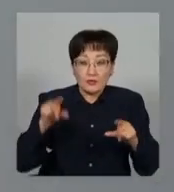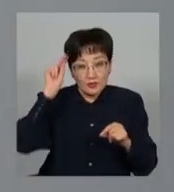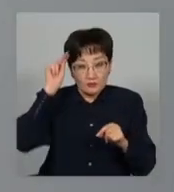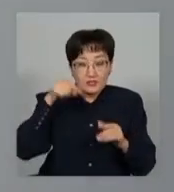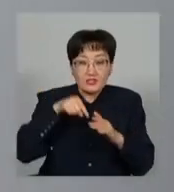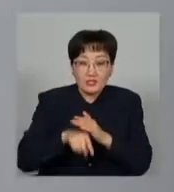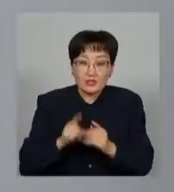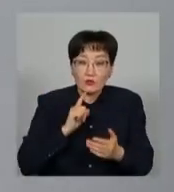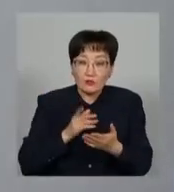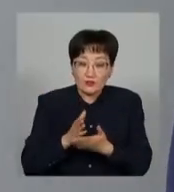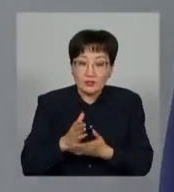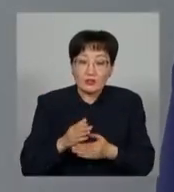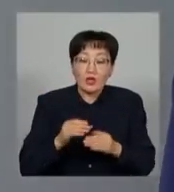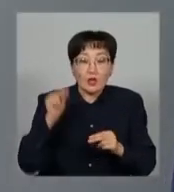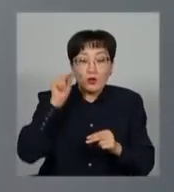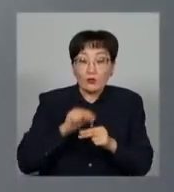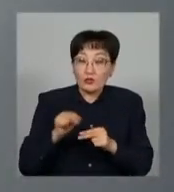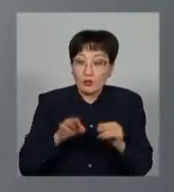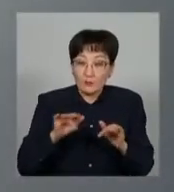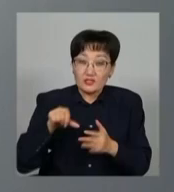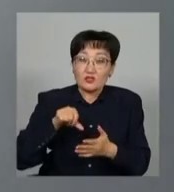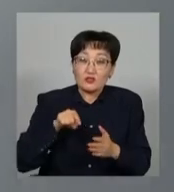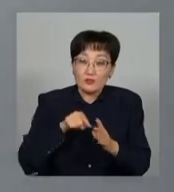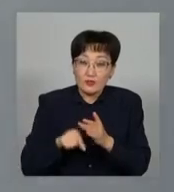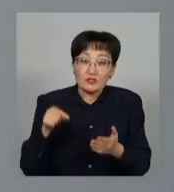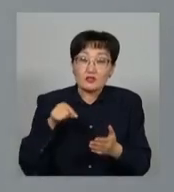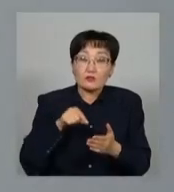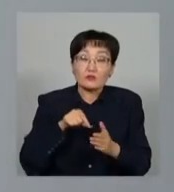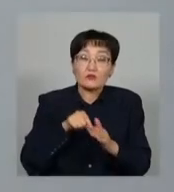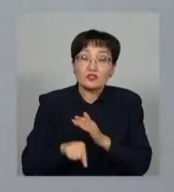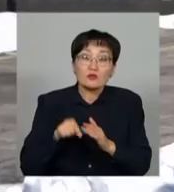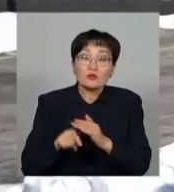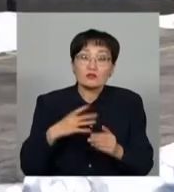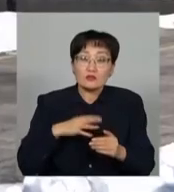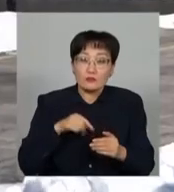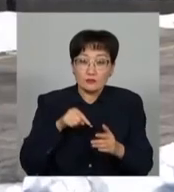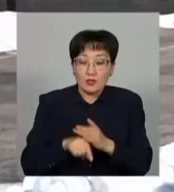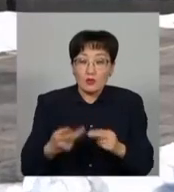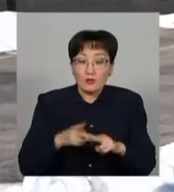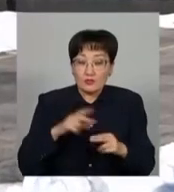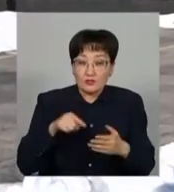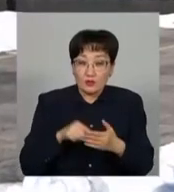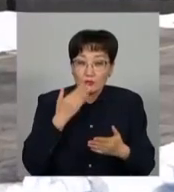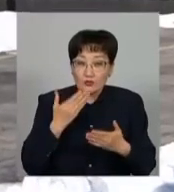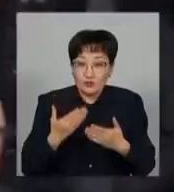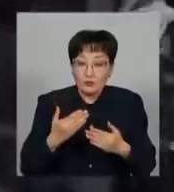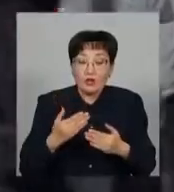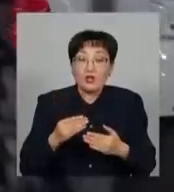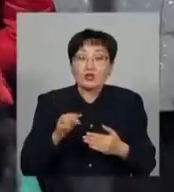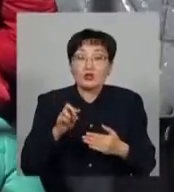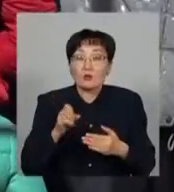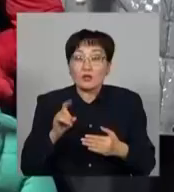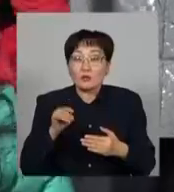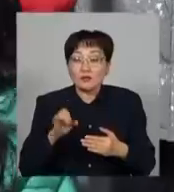ішкі саяси оқу процесіне араласып отса, онда директорлар не керек, бізге завуч не керек. Аталған мәселені сұрамақ болып Жүнісбай